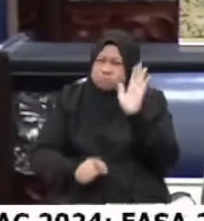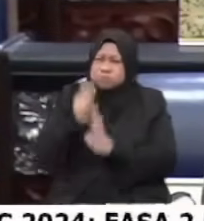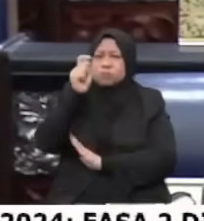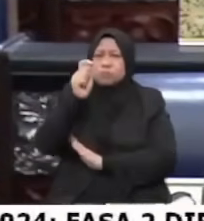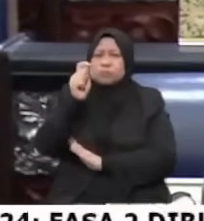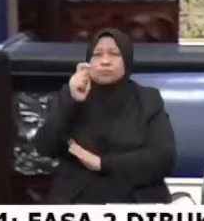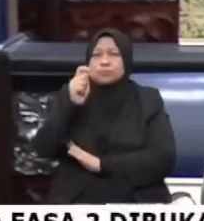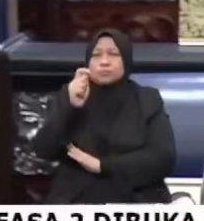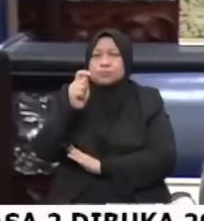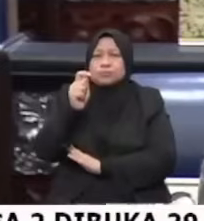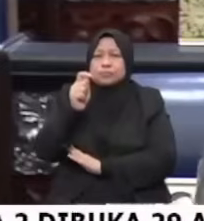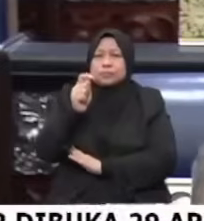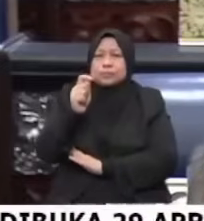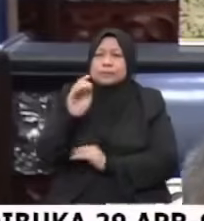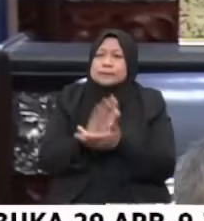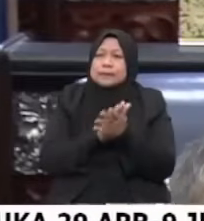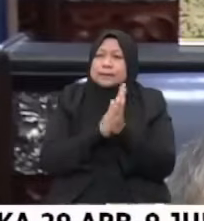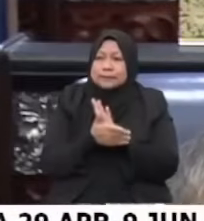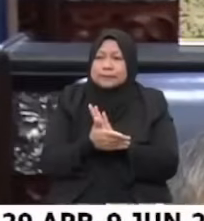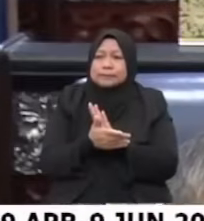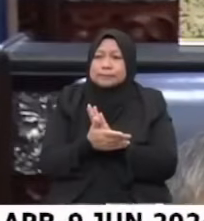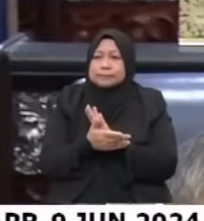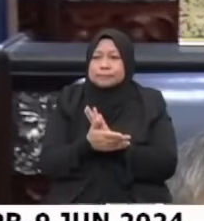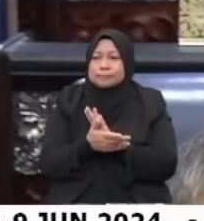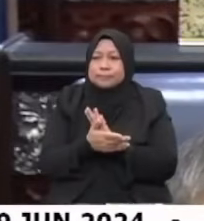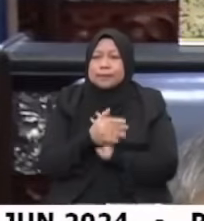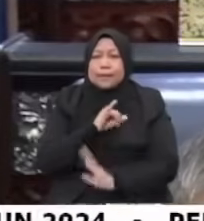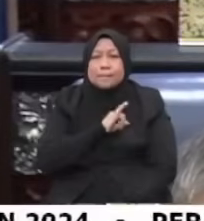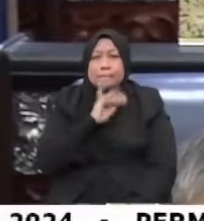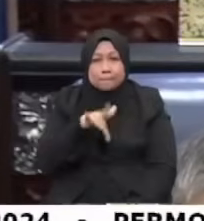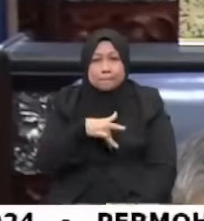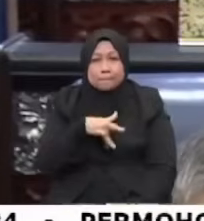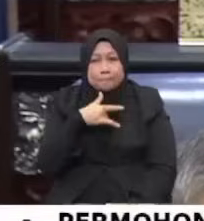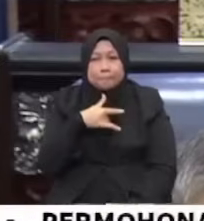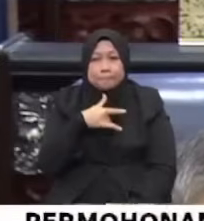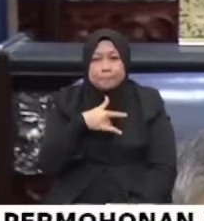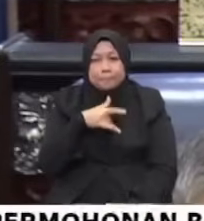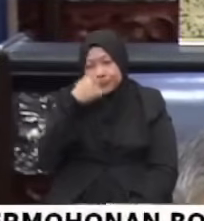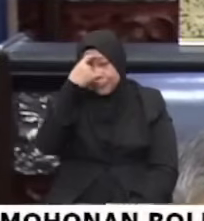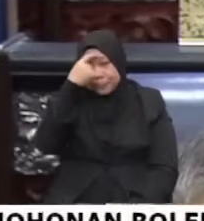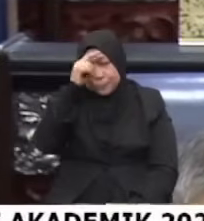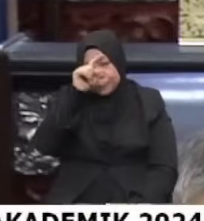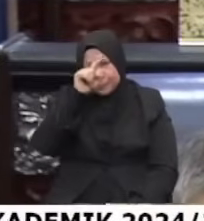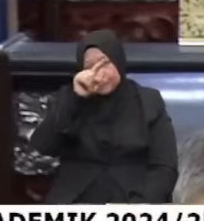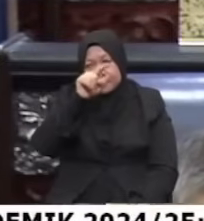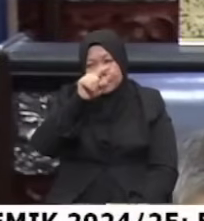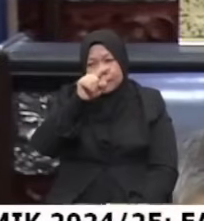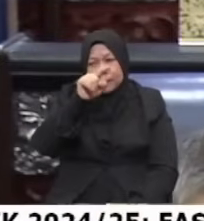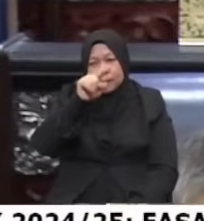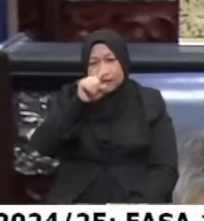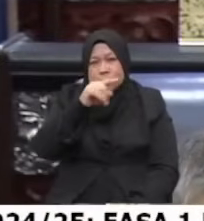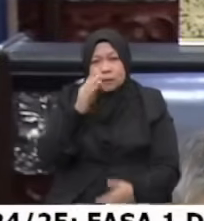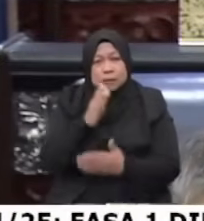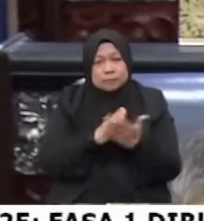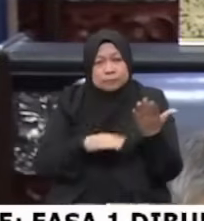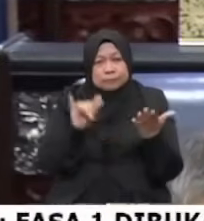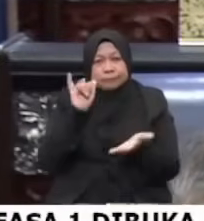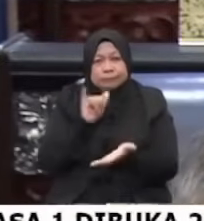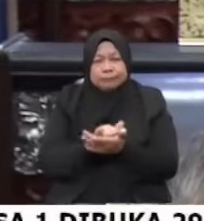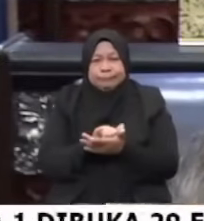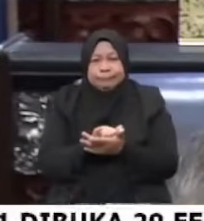intensif sektor justeru Saya rasa bagi dalam aspek ini